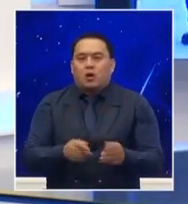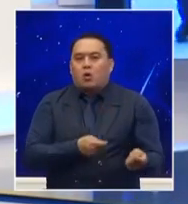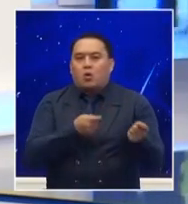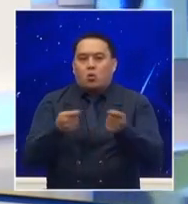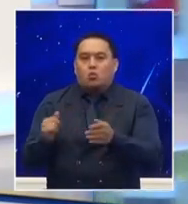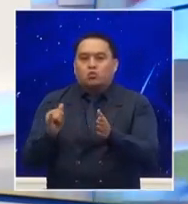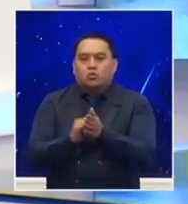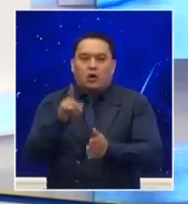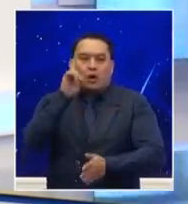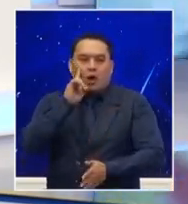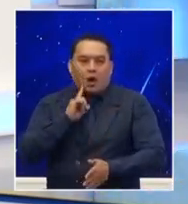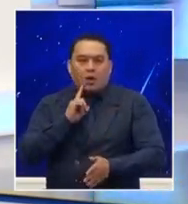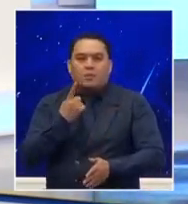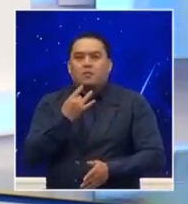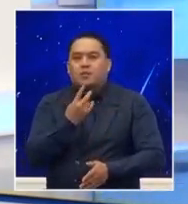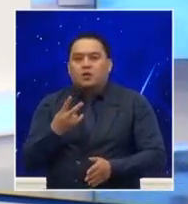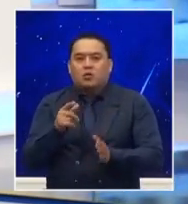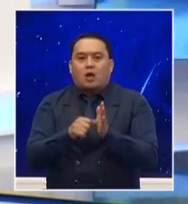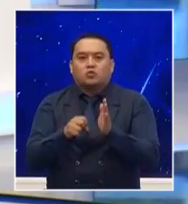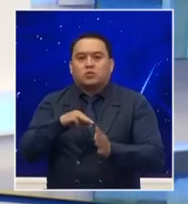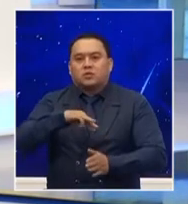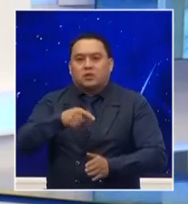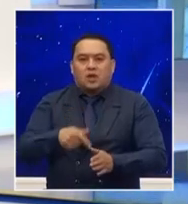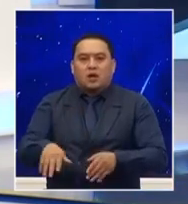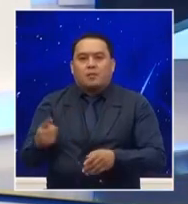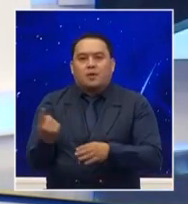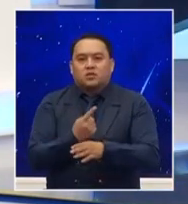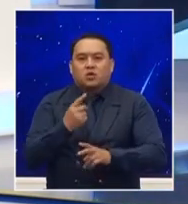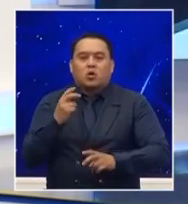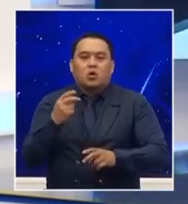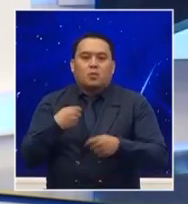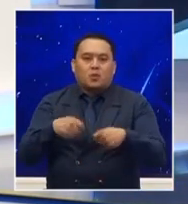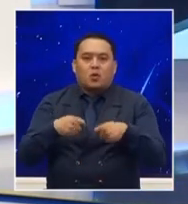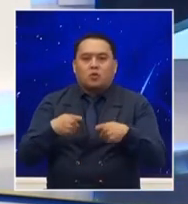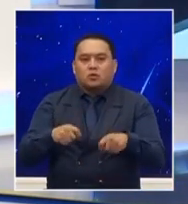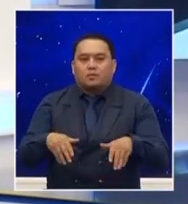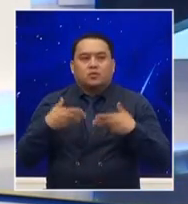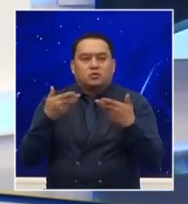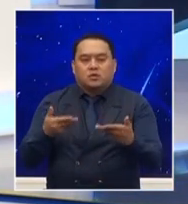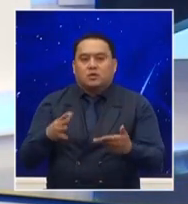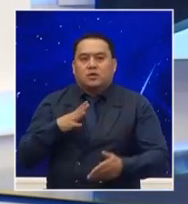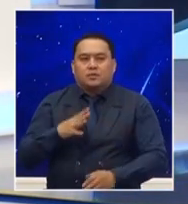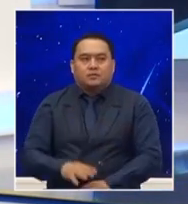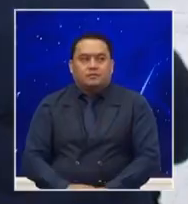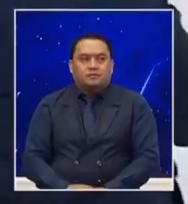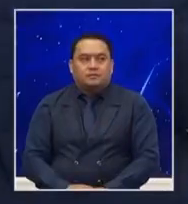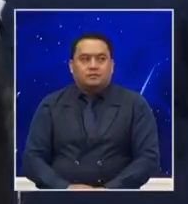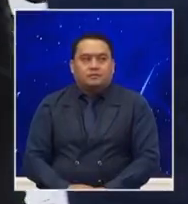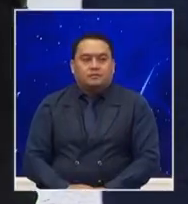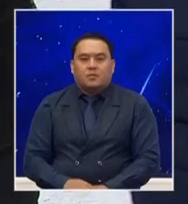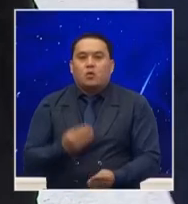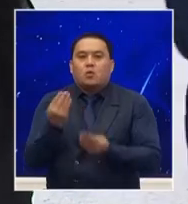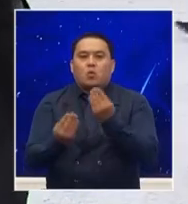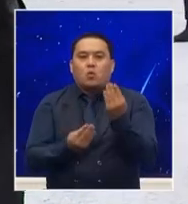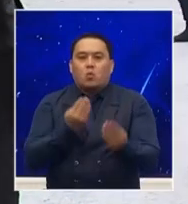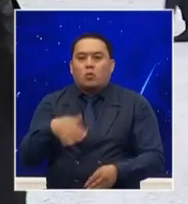орнатуға да ыңғайлы. Құны 1 миллион 600 мың теңге болатын алғашқы өнімдер қала басшылығына ұсынылды. Бұл ойын